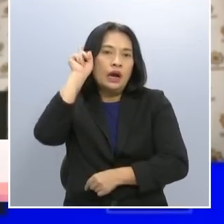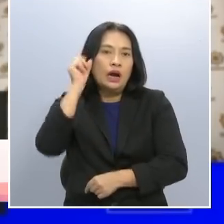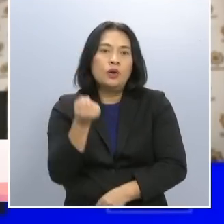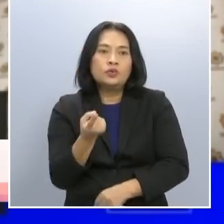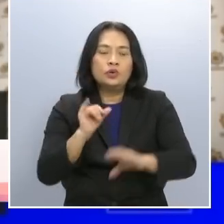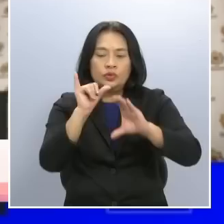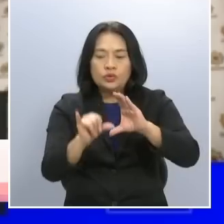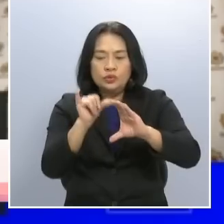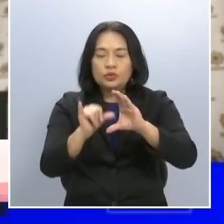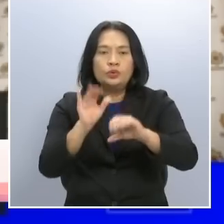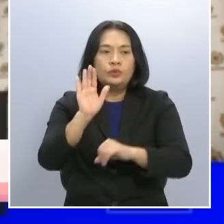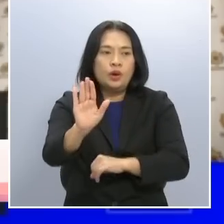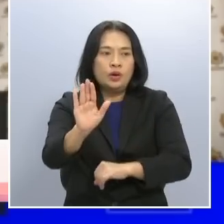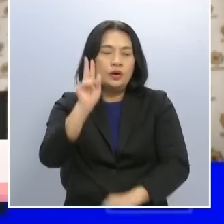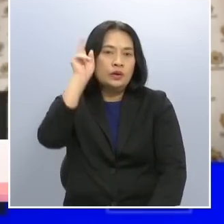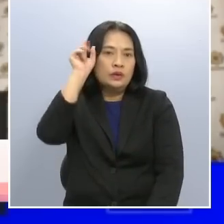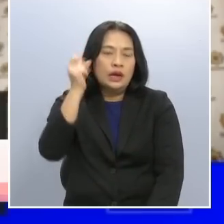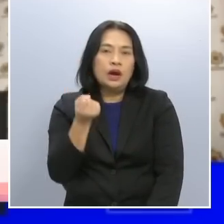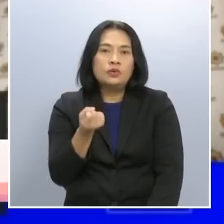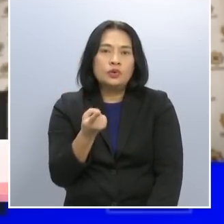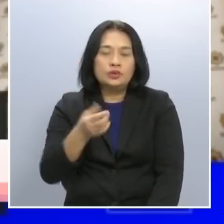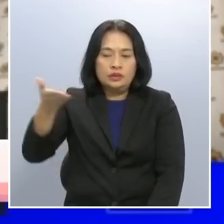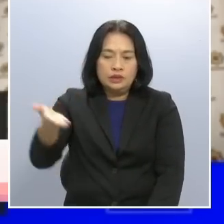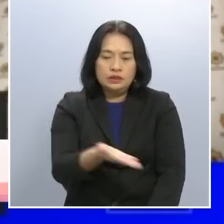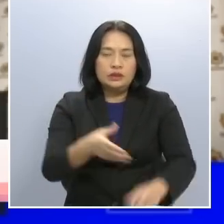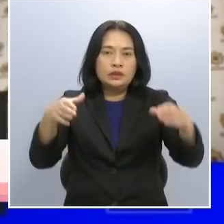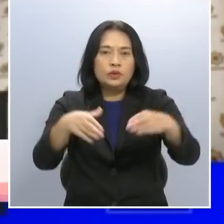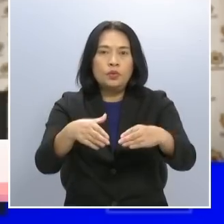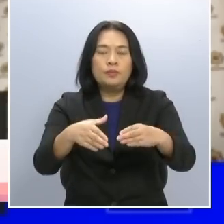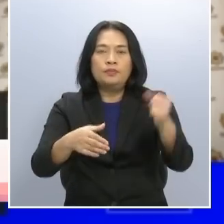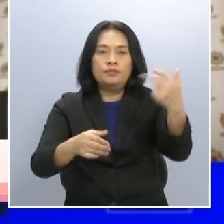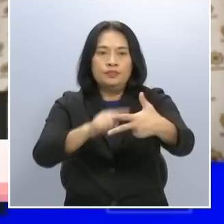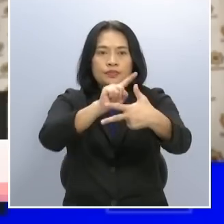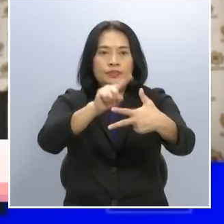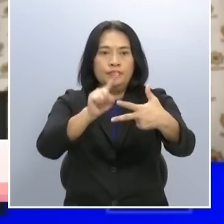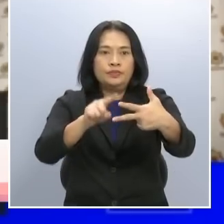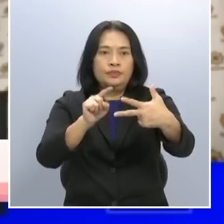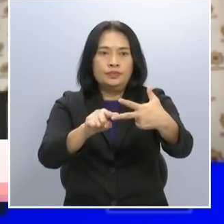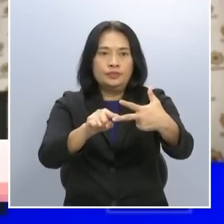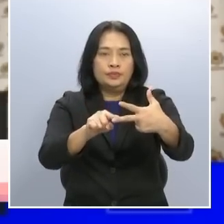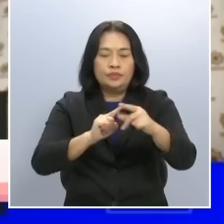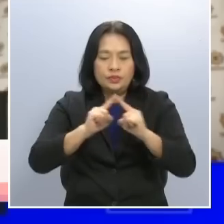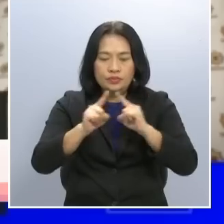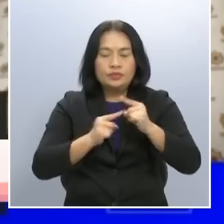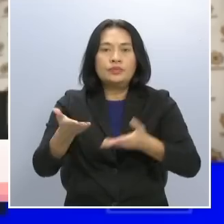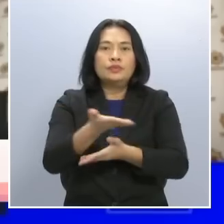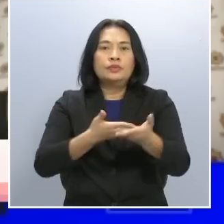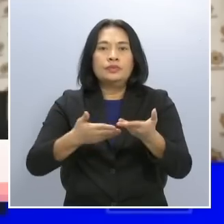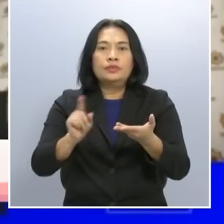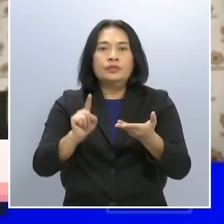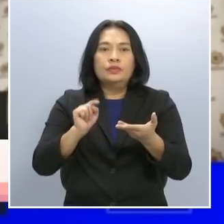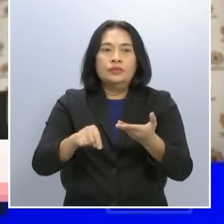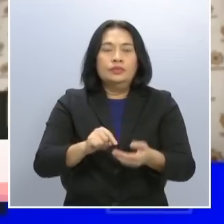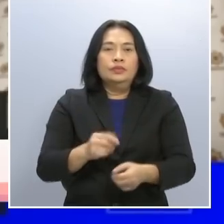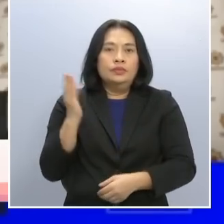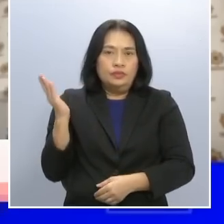ครับแล้วข่าวสดเนี่ยเขาก็ไปเชิญ3พรรคใหญ่ที่ร่วมเซ็น MOU เนี่ยมาพูดคุยด้วยกันคือก็จะมีทางฝั่งของนายแพทย์ชน